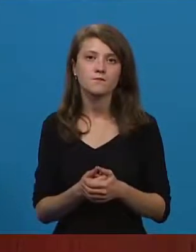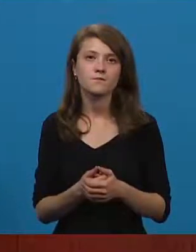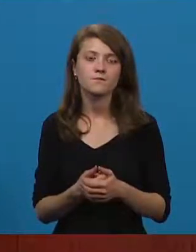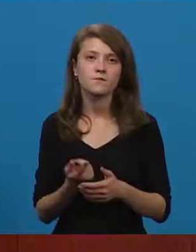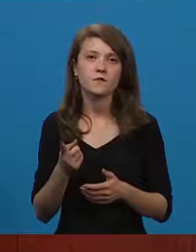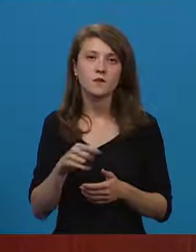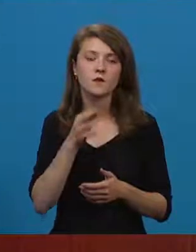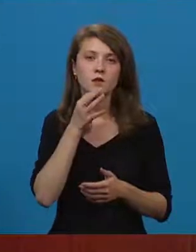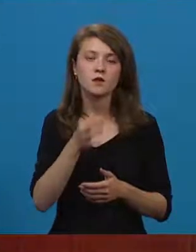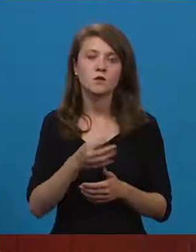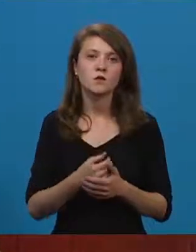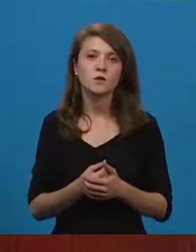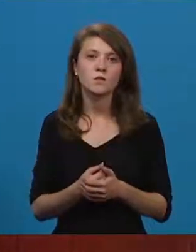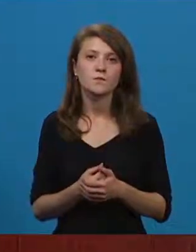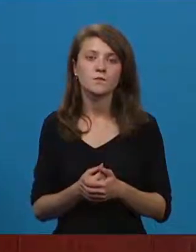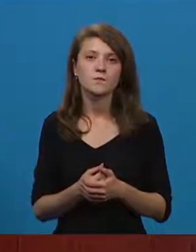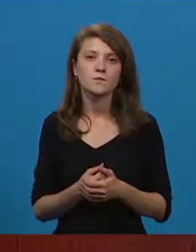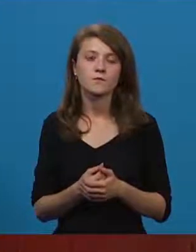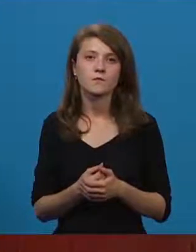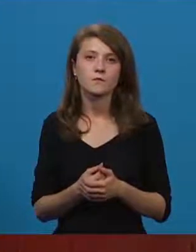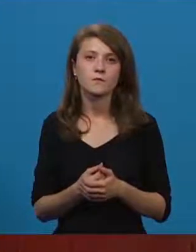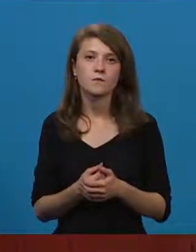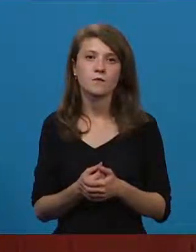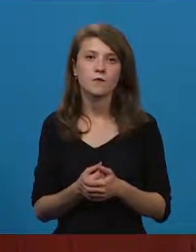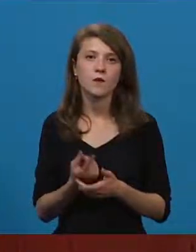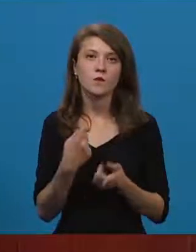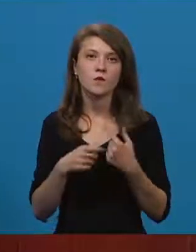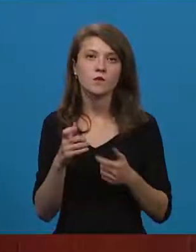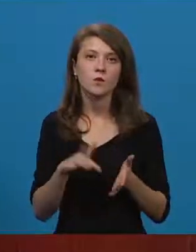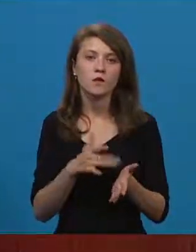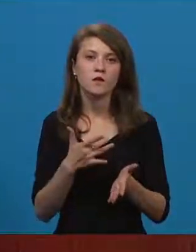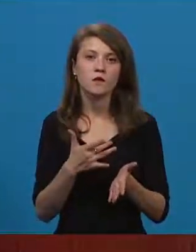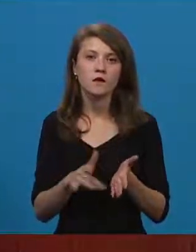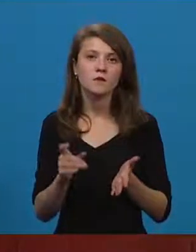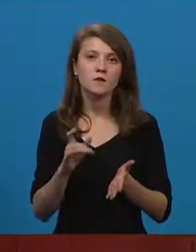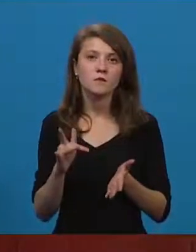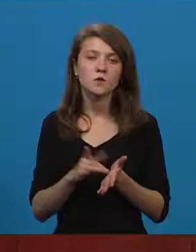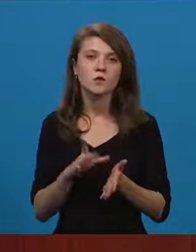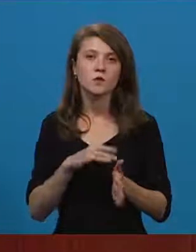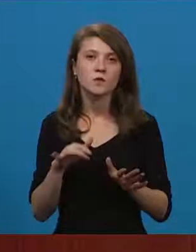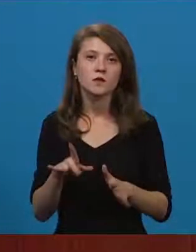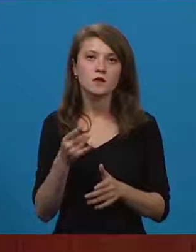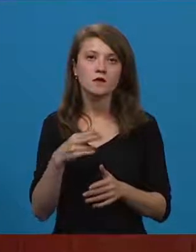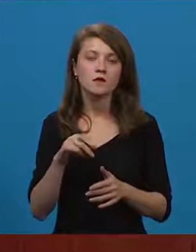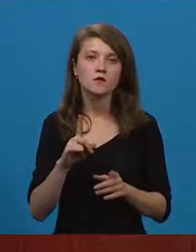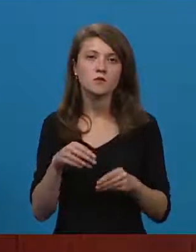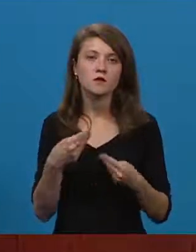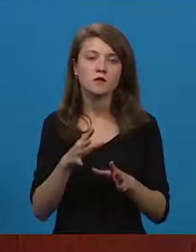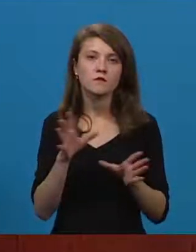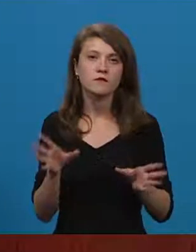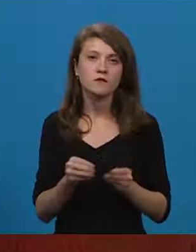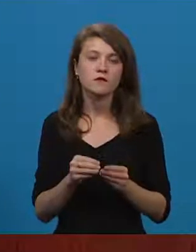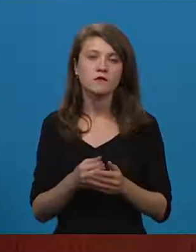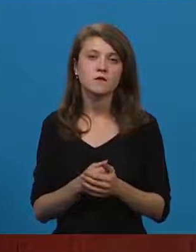навіть, скажу, повернув бухгалтерів з міста, щоб були в міській раді, щоб надали всі документи щодо